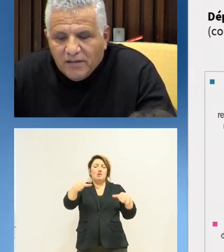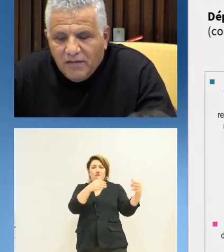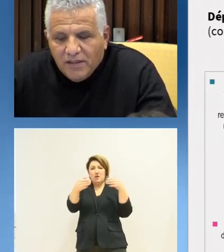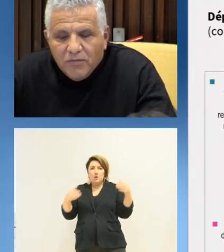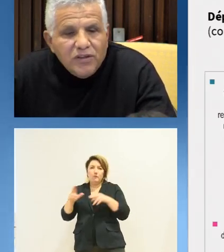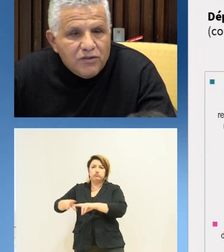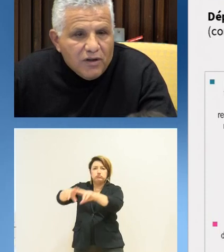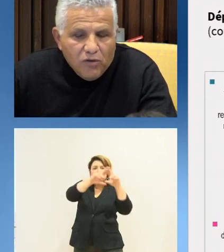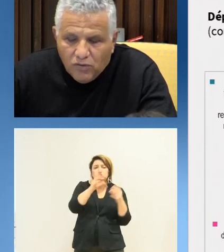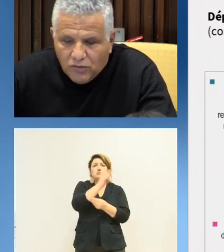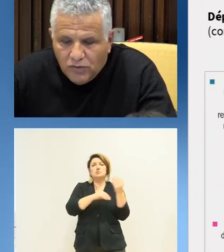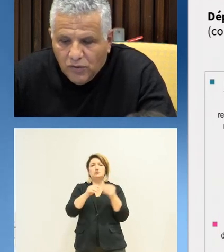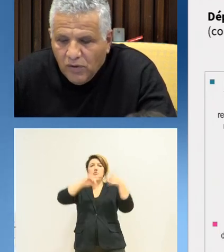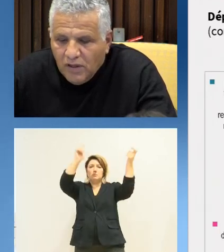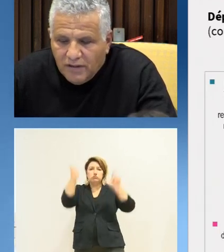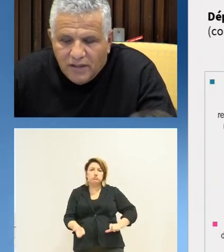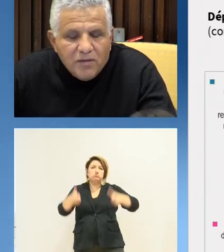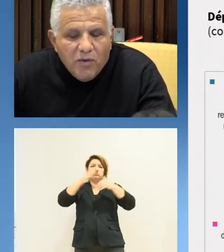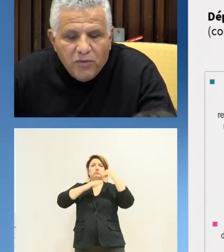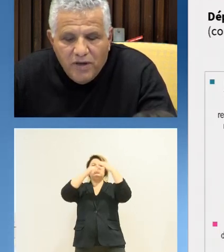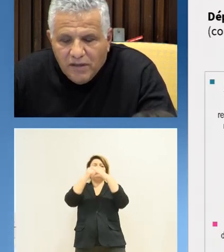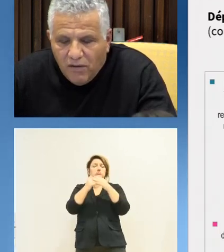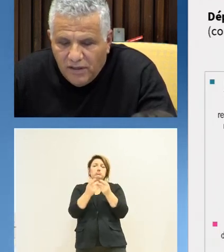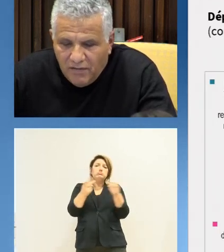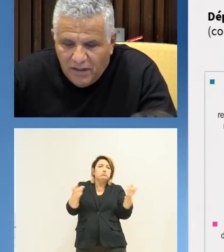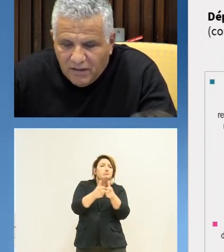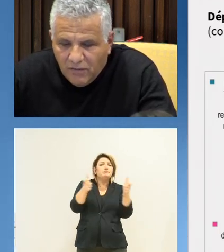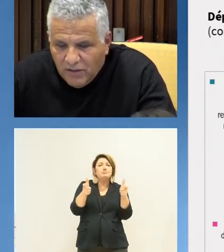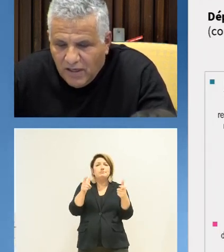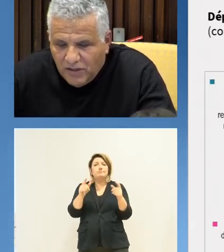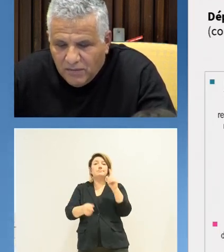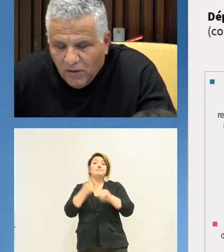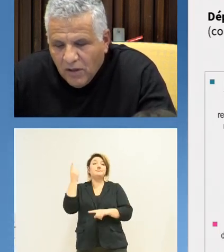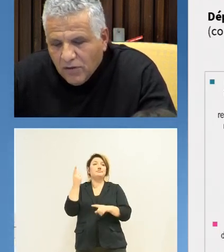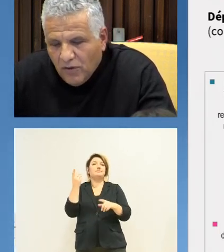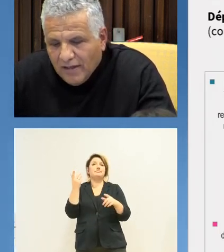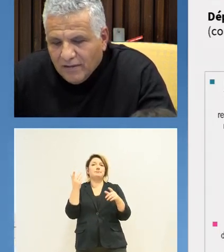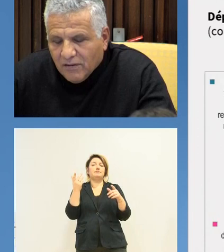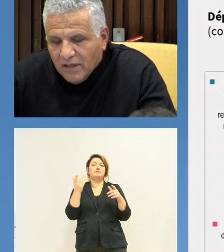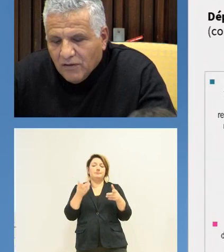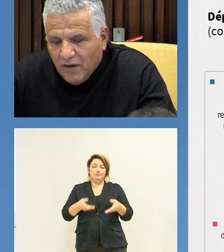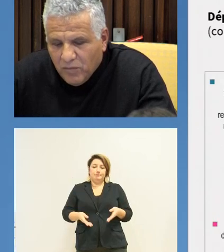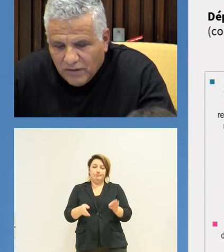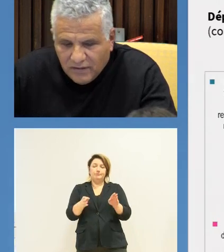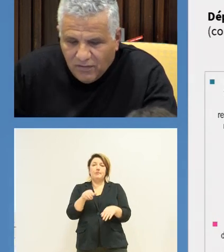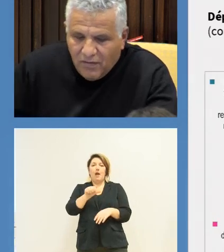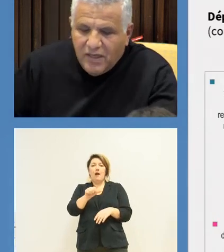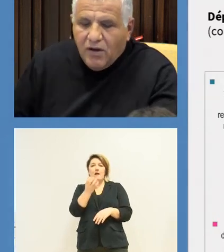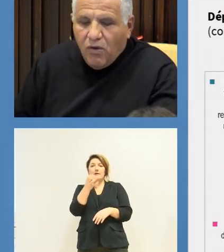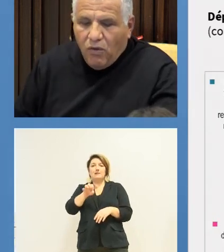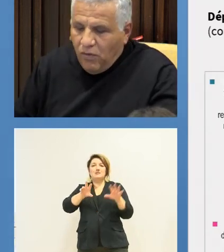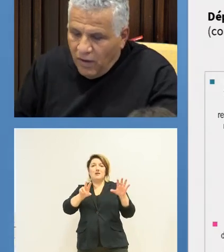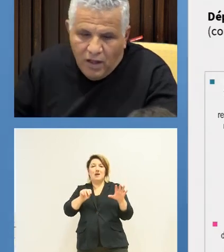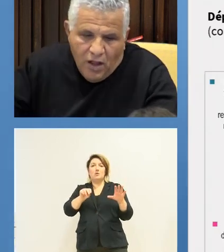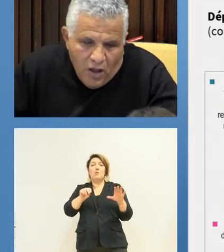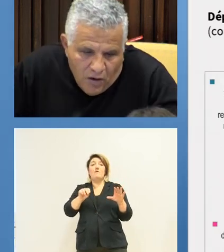espaces avec démolition et reconstruction des équipements publics en lien avec les travaux d'élargissement de la 480 pour 520 mille